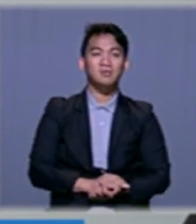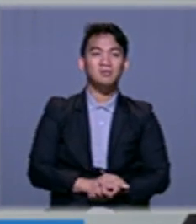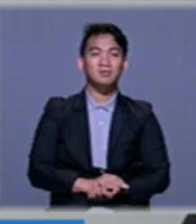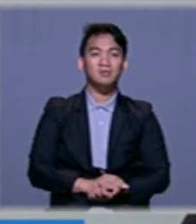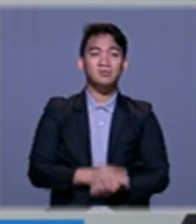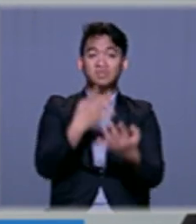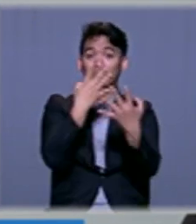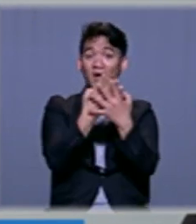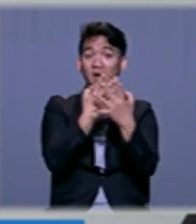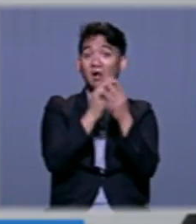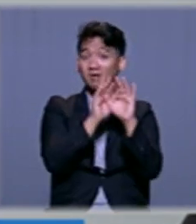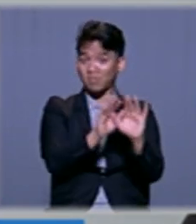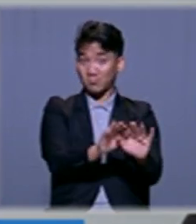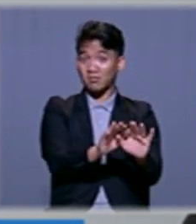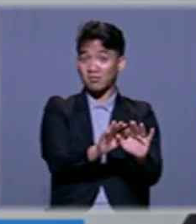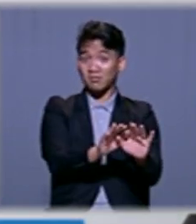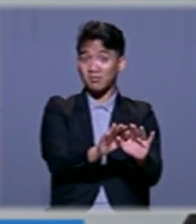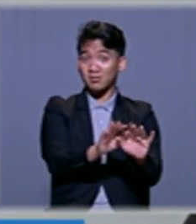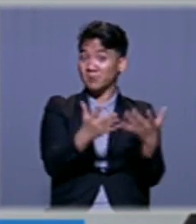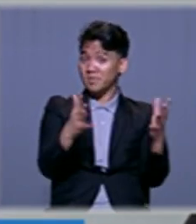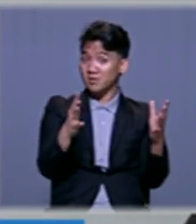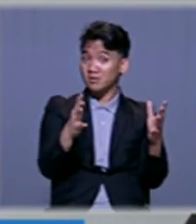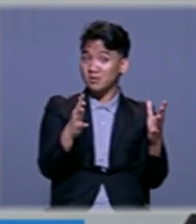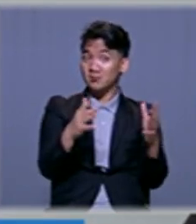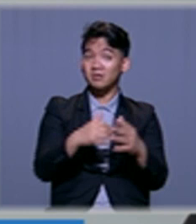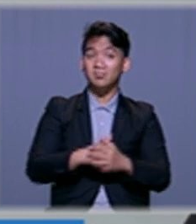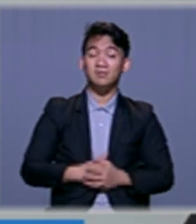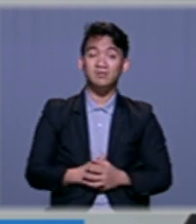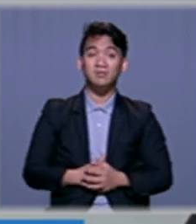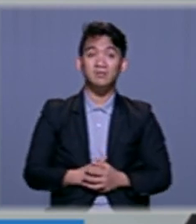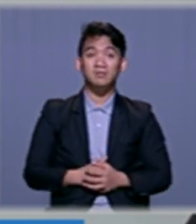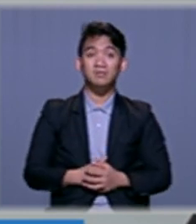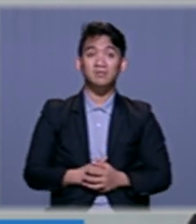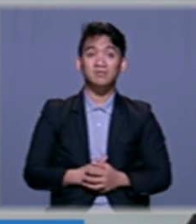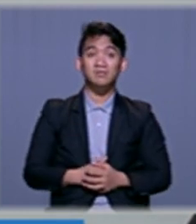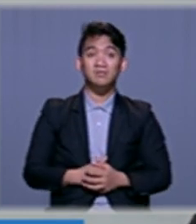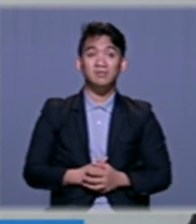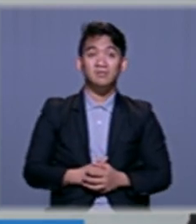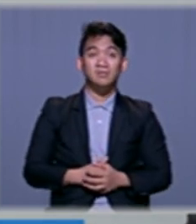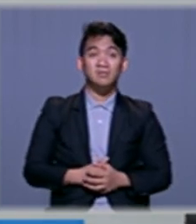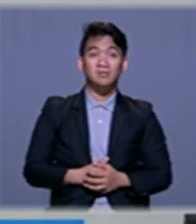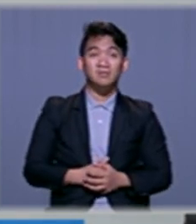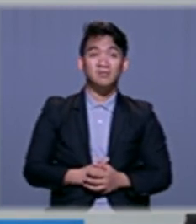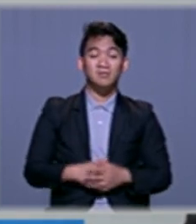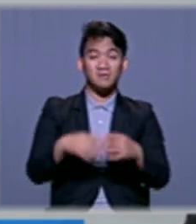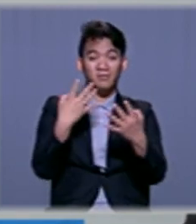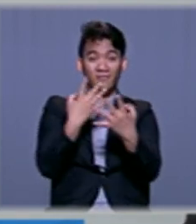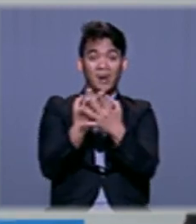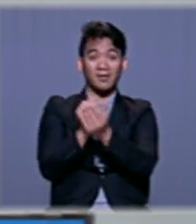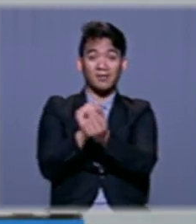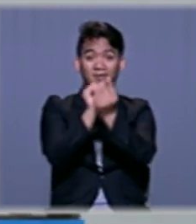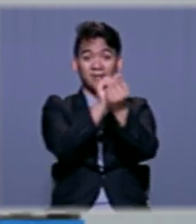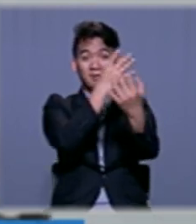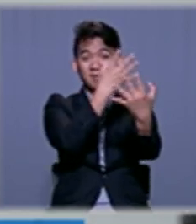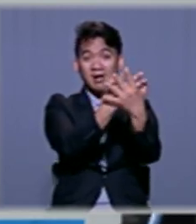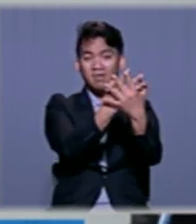ขังอะไรตามที่เป็นข่าวลือมาก่อนหน้านี้เลยใช่ไหมครับเพราะข้ามขั้นตอนมาแล้วใช่ไหมคร ับคือฝากขังเนี่ยครับมันไม่เป็น